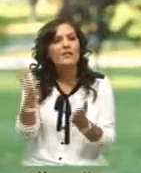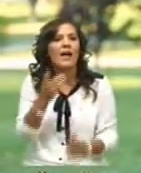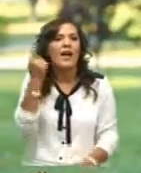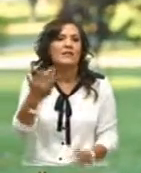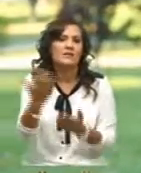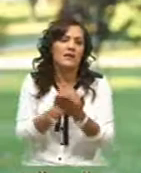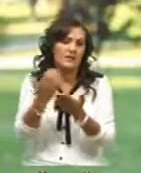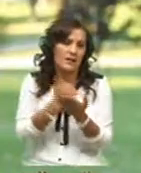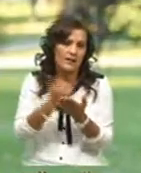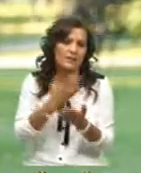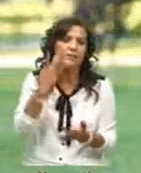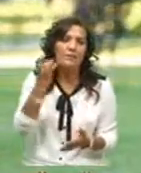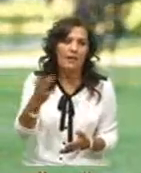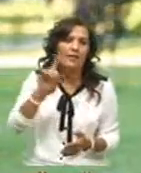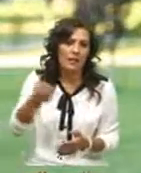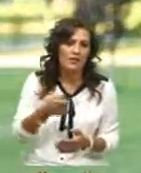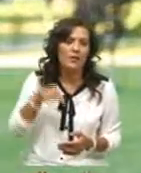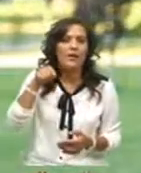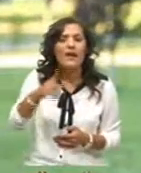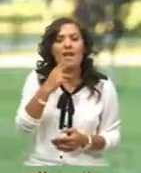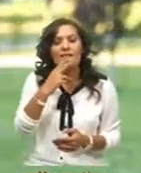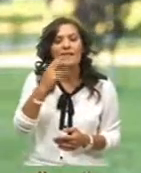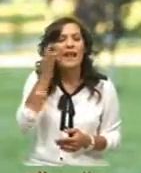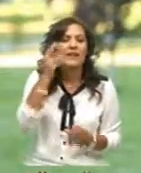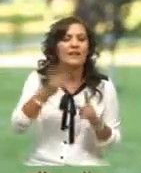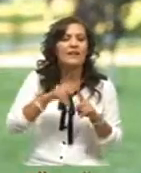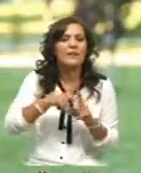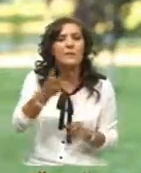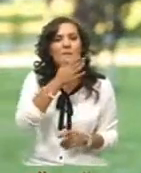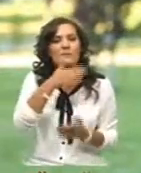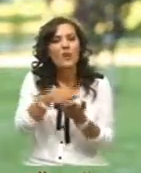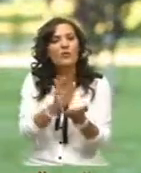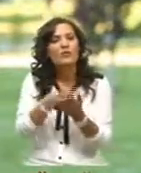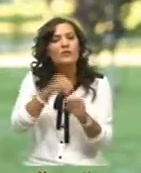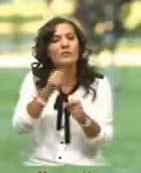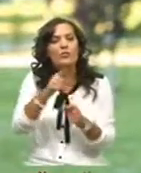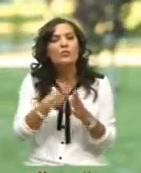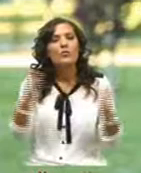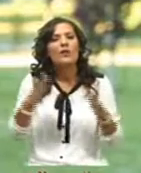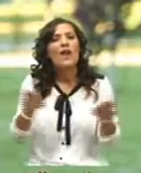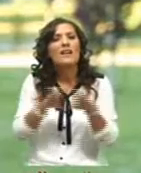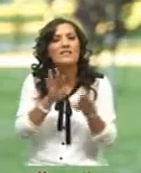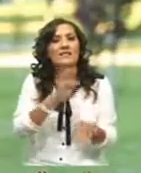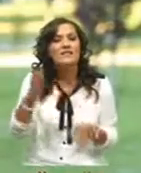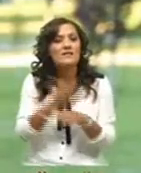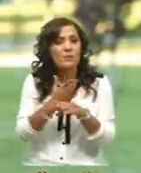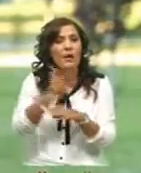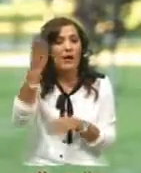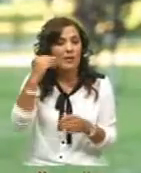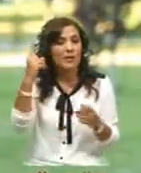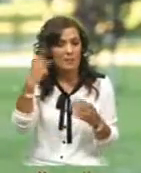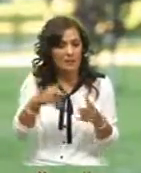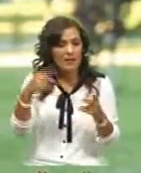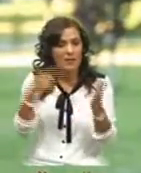daha az kazandıkları belirleniyor kadın ve erkek katılımcılara verilen bilimsel ödüller de ki bu büyük eşitsizliğin sebeplerini anlayabilmek